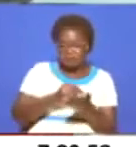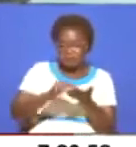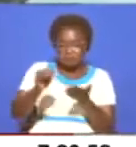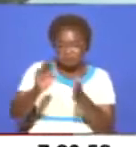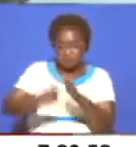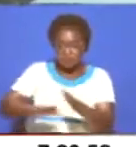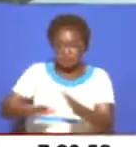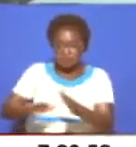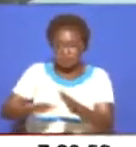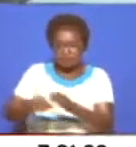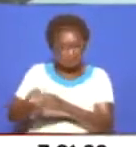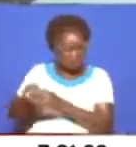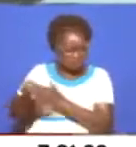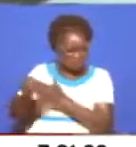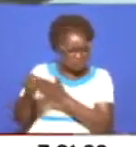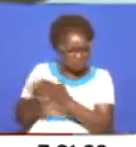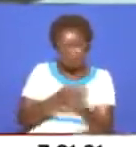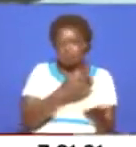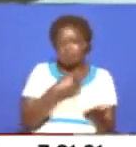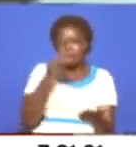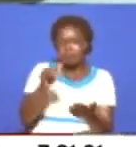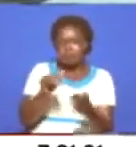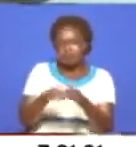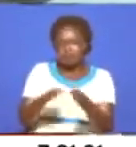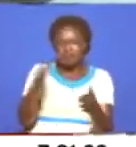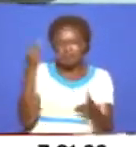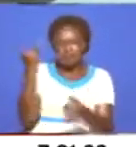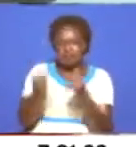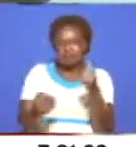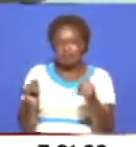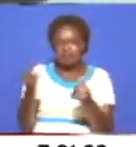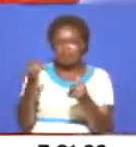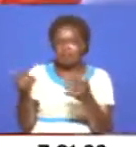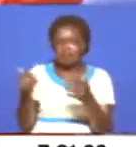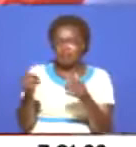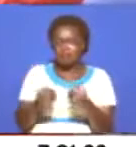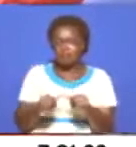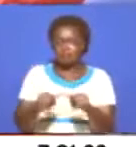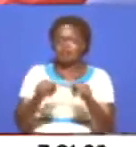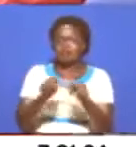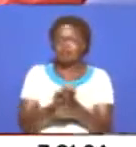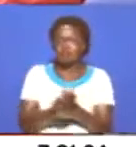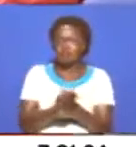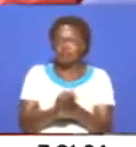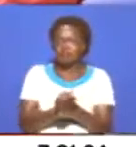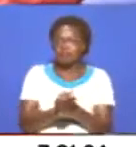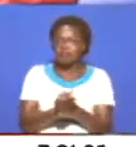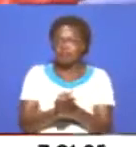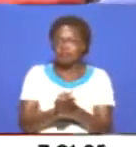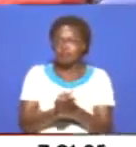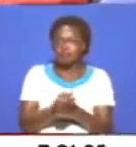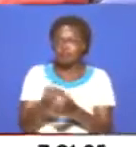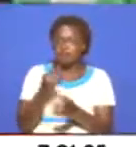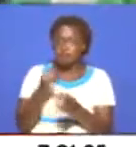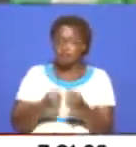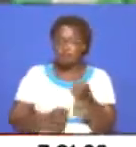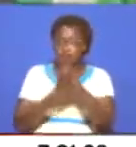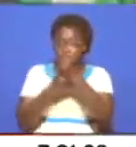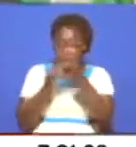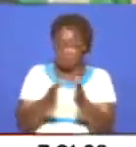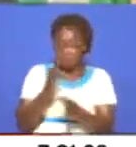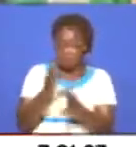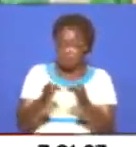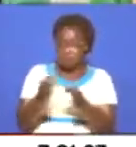sisi tutamuondoa ndio jam itoke huko mbele, Wakenya wengine waende mbele. Viongozi hao waliwaambia wafuasi wao kwamba iwapo